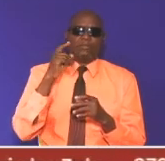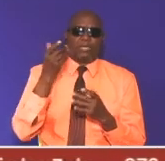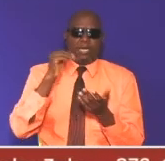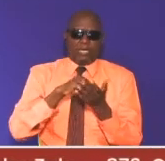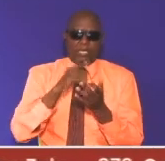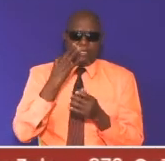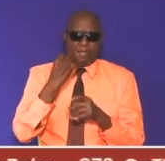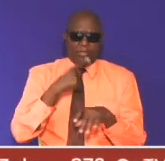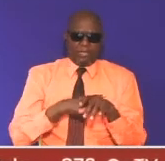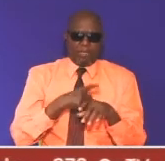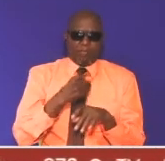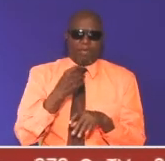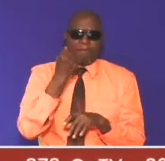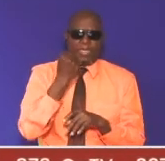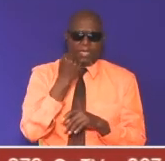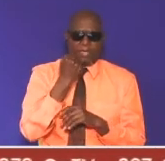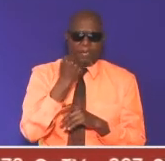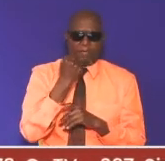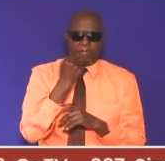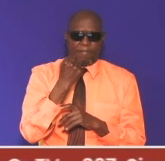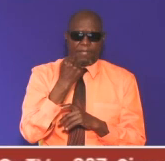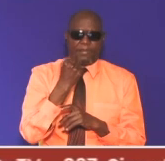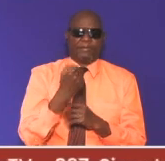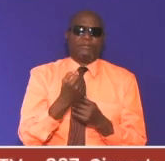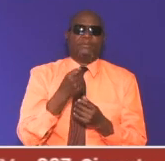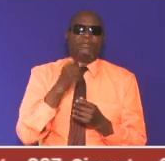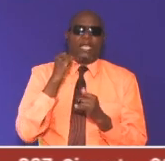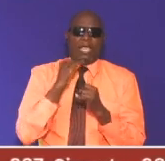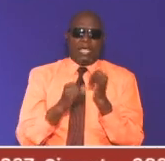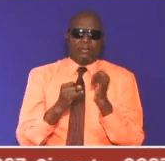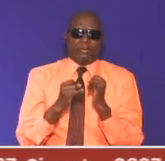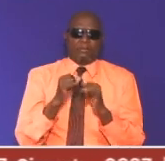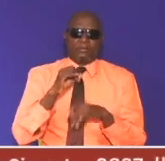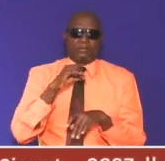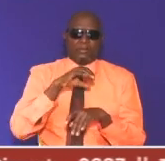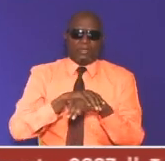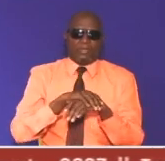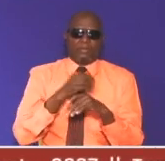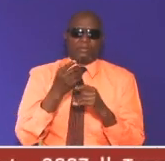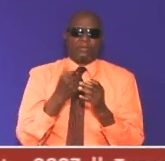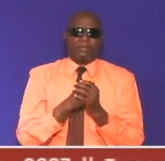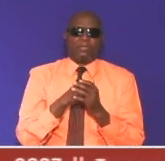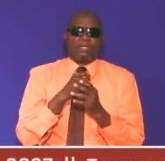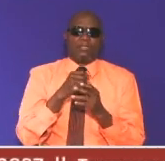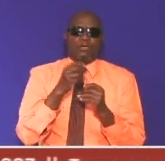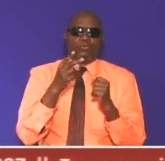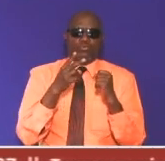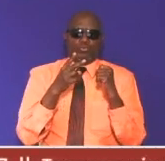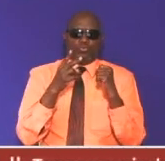ikapatikana mwezi wa 5. Awamu ya mwisho ikapatikana mwezi wa